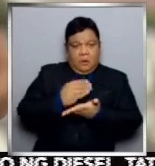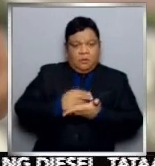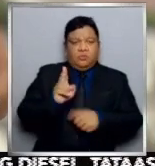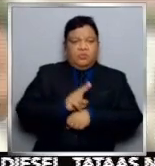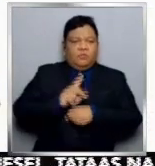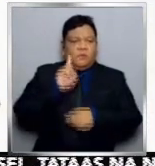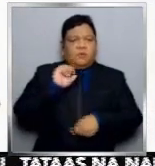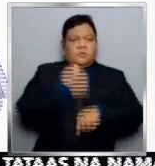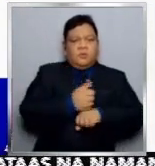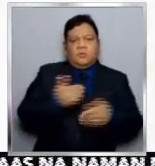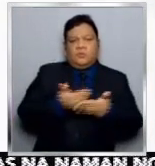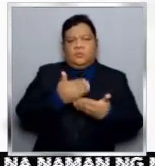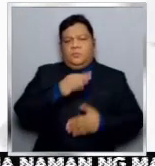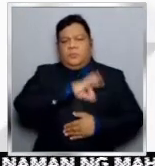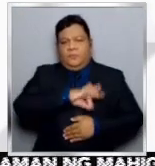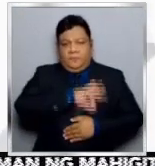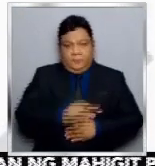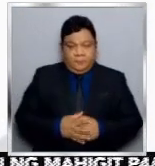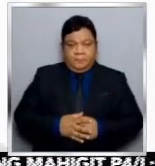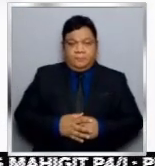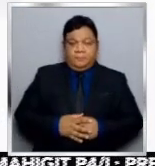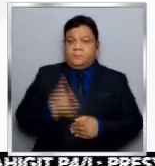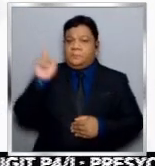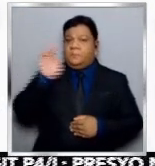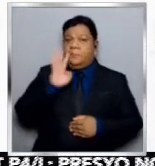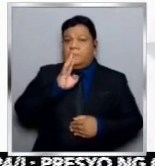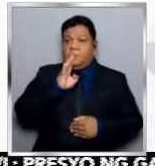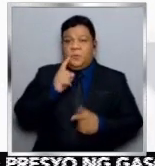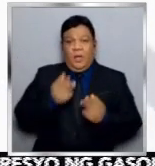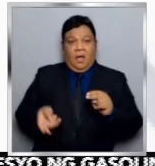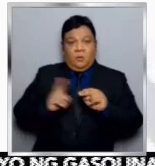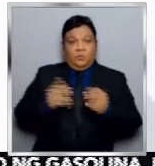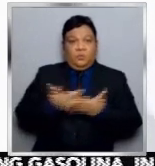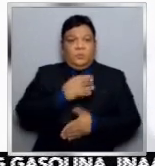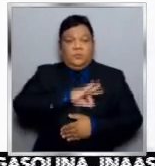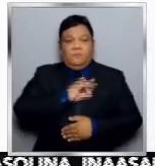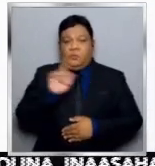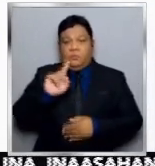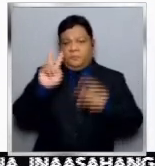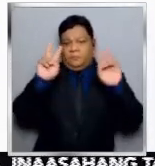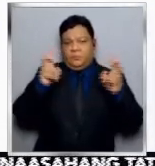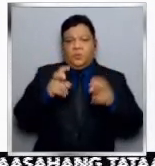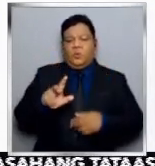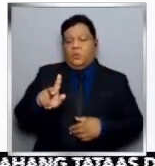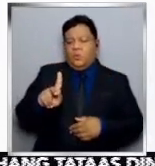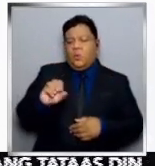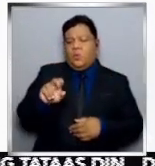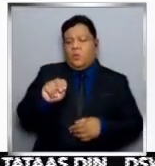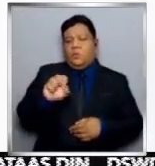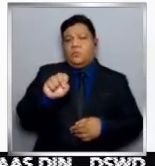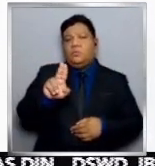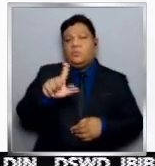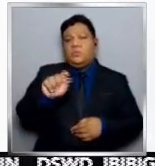bagong benepisyo. Yung malaking i-implement natin ay yung tinatawag nating konsulta. Konsulta is a primary care